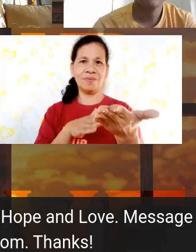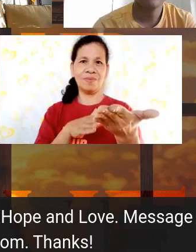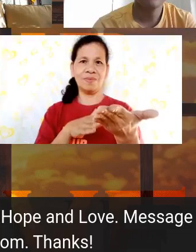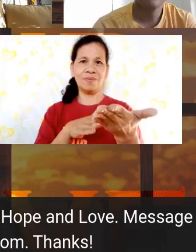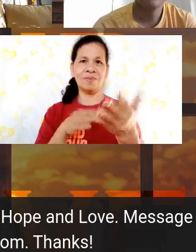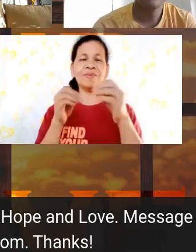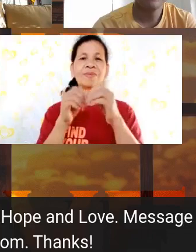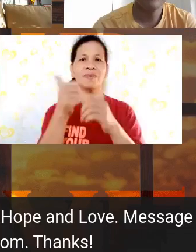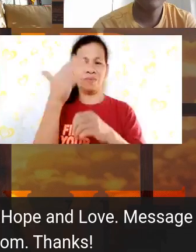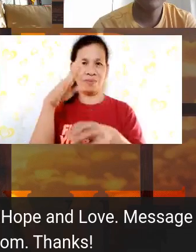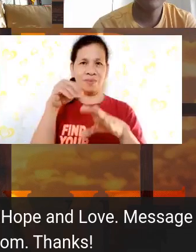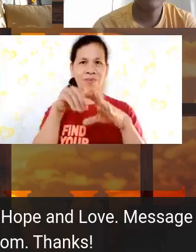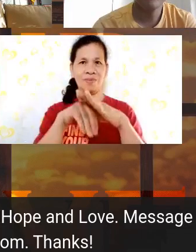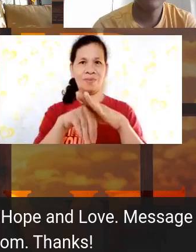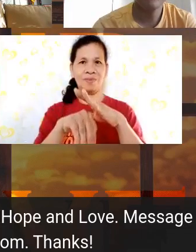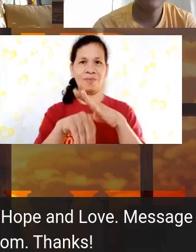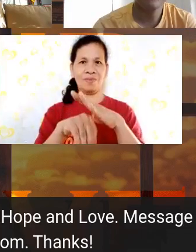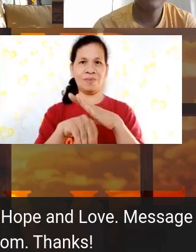po na Sabat.